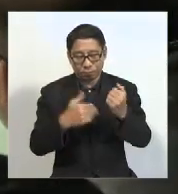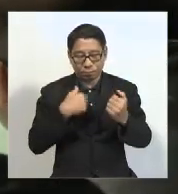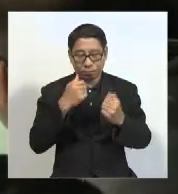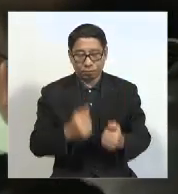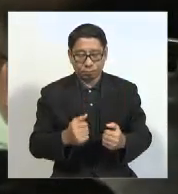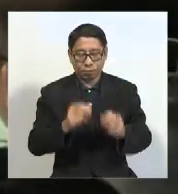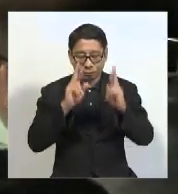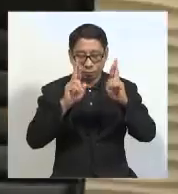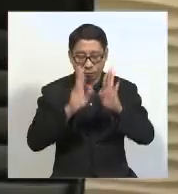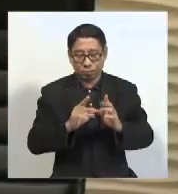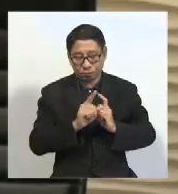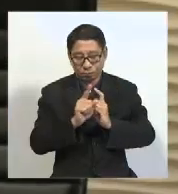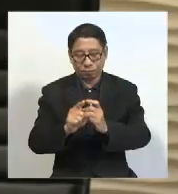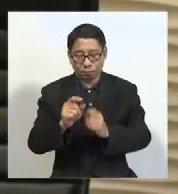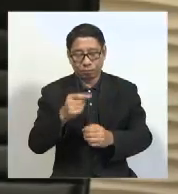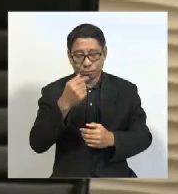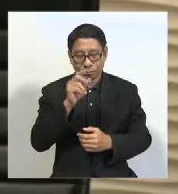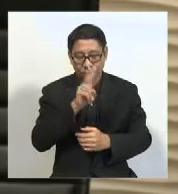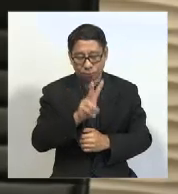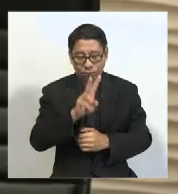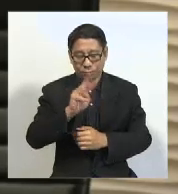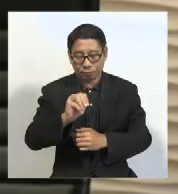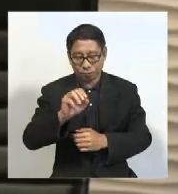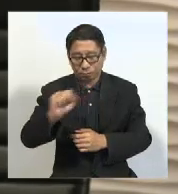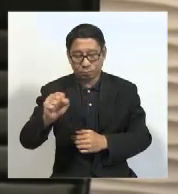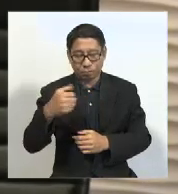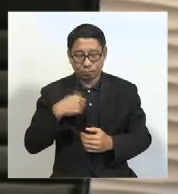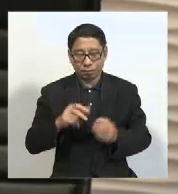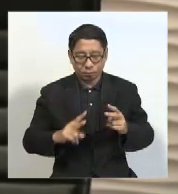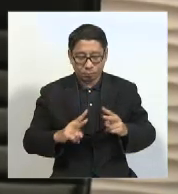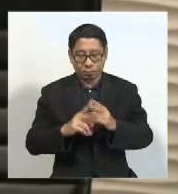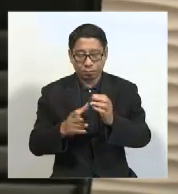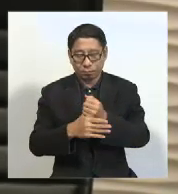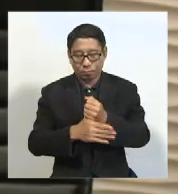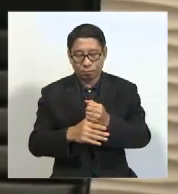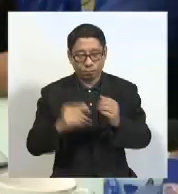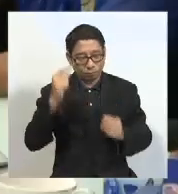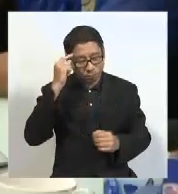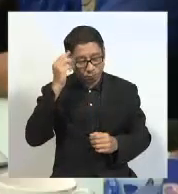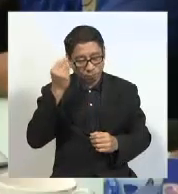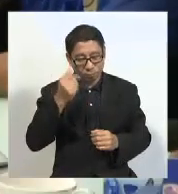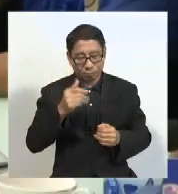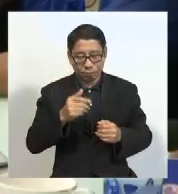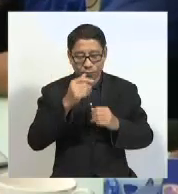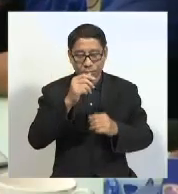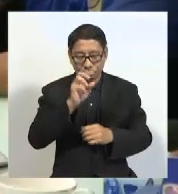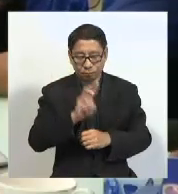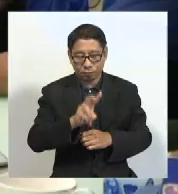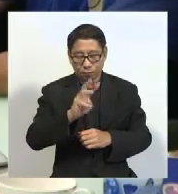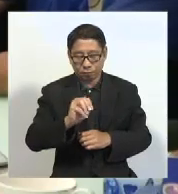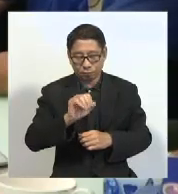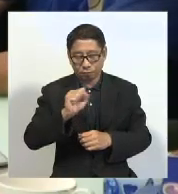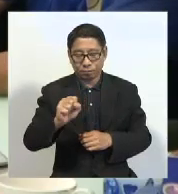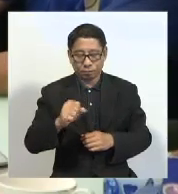การติดตั้งระบบติดตามเรือหรือ VMS ว่ากรมประมงไม่มีแนวคิดการติดตั้งระบบ VMS